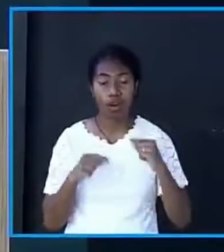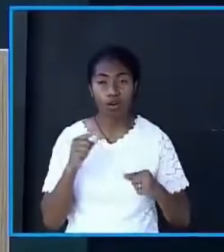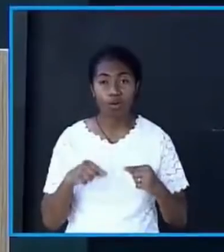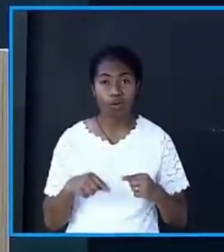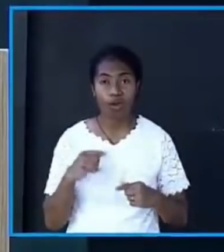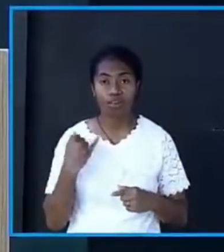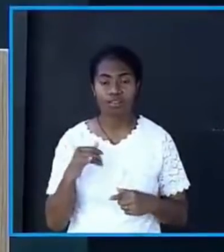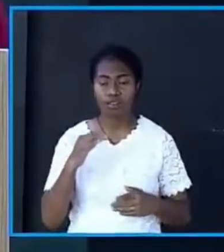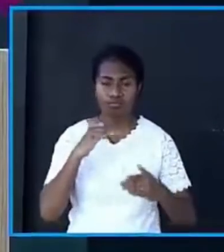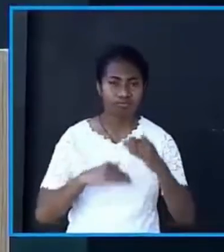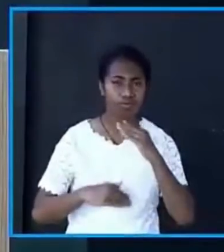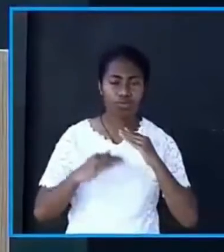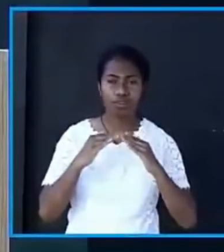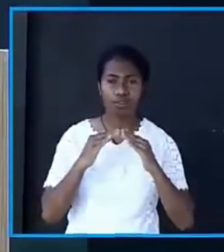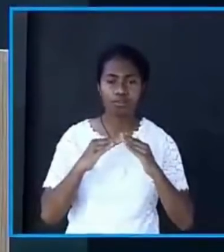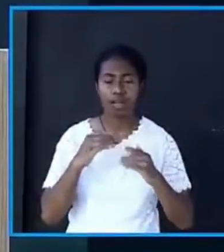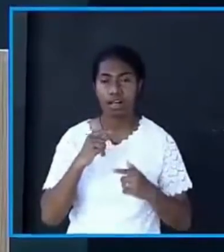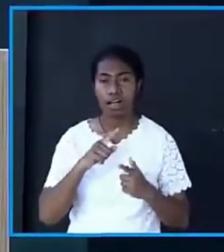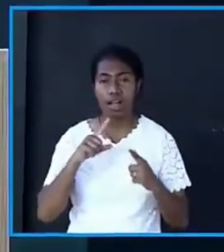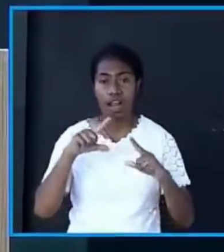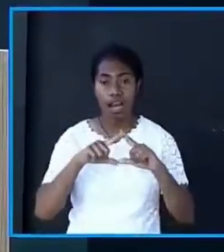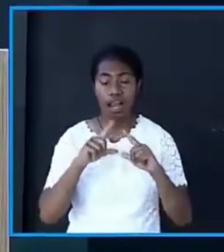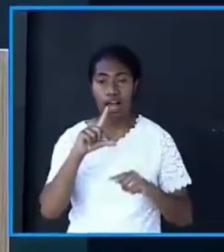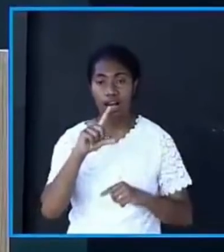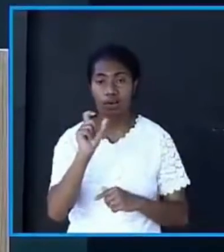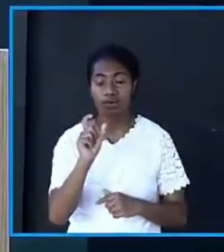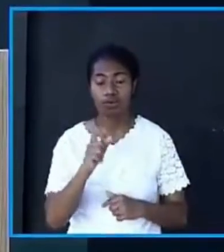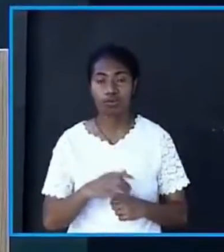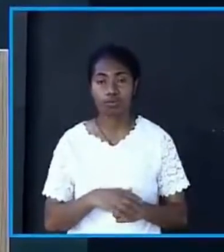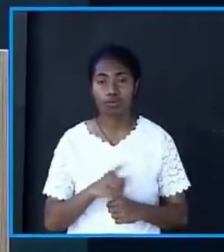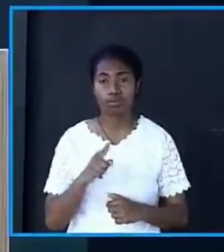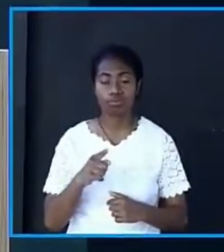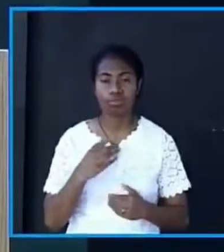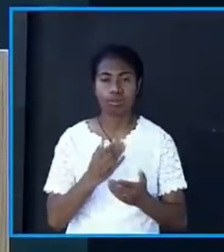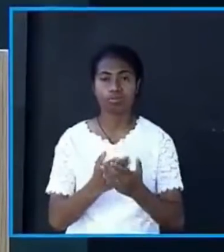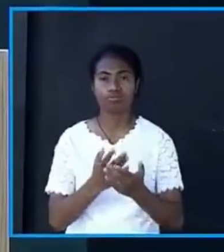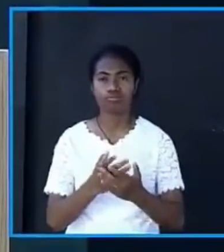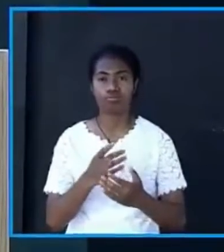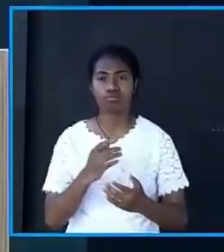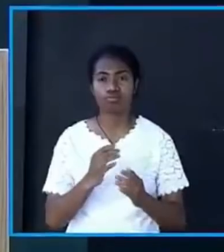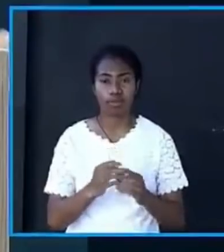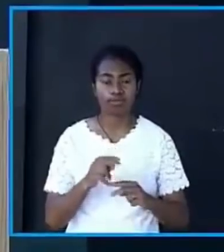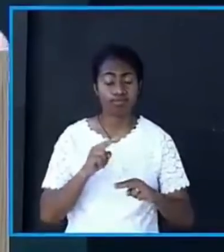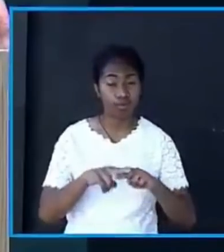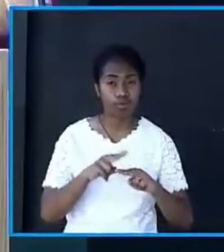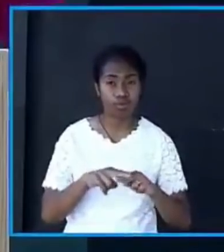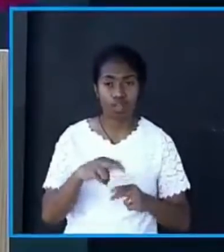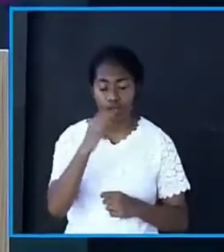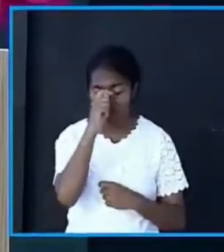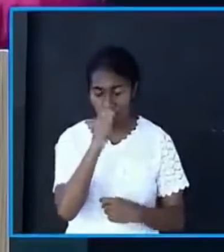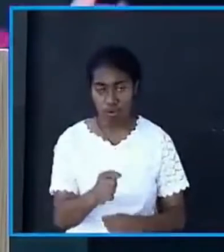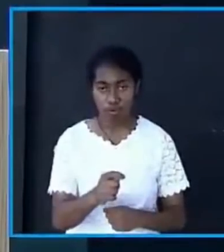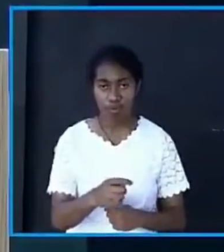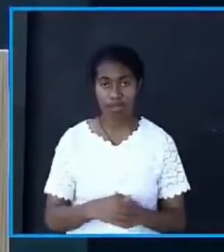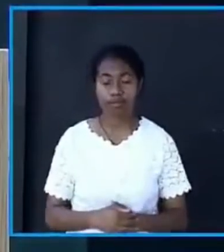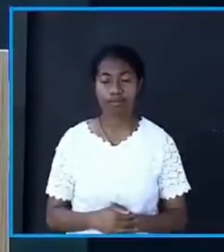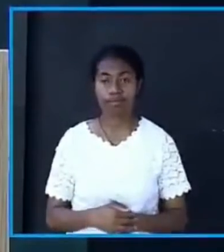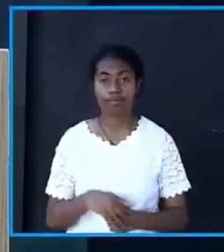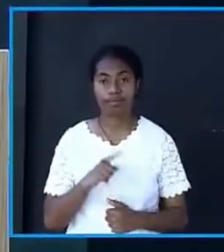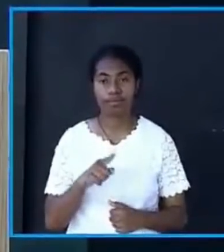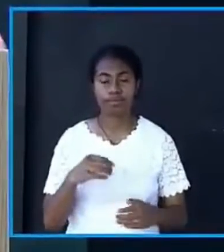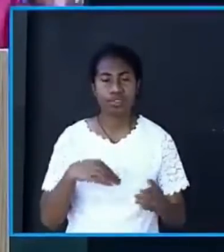hukum kelima lalu John Calvin mengatakan dalam hukum kelima hormati ibumu terkandung